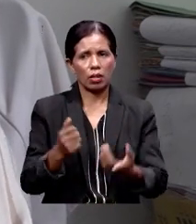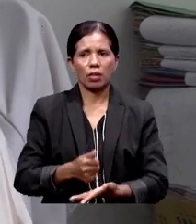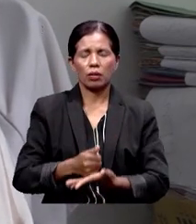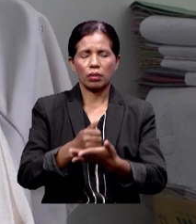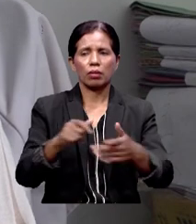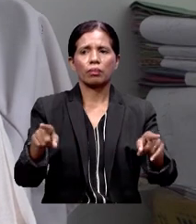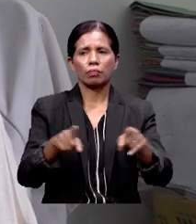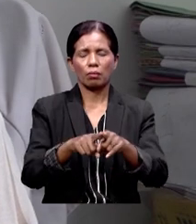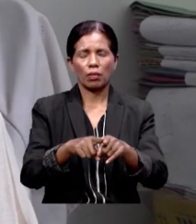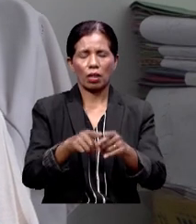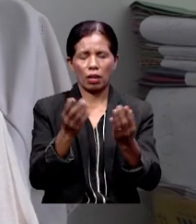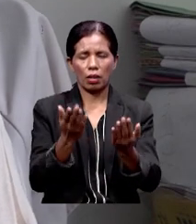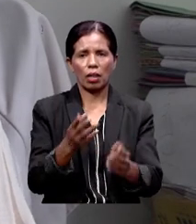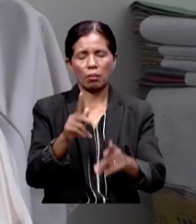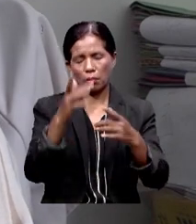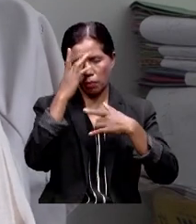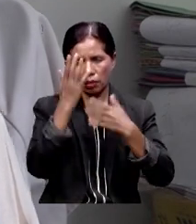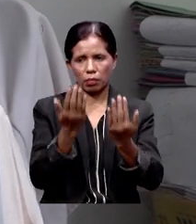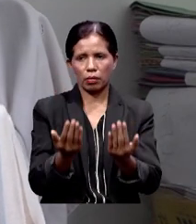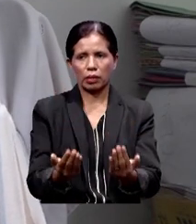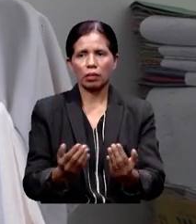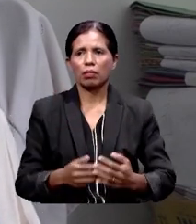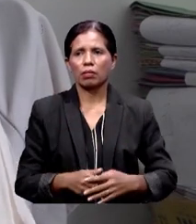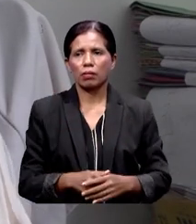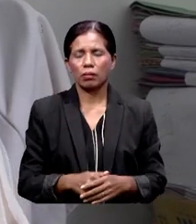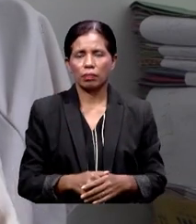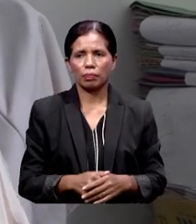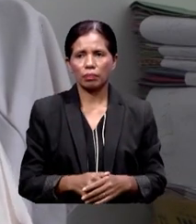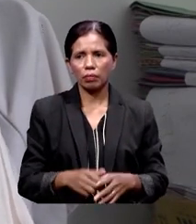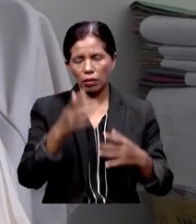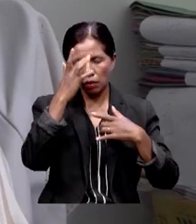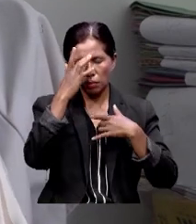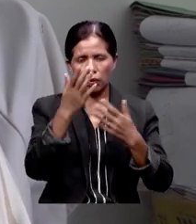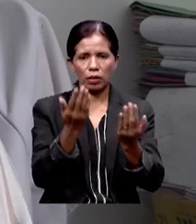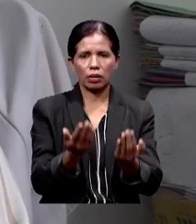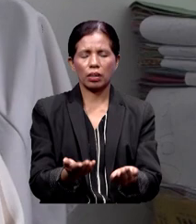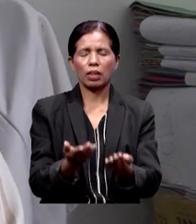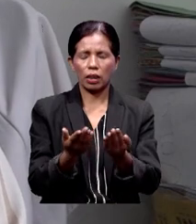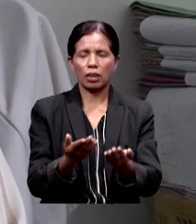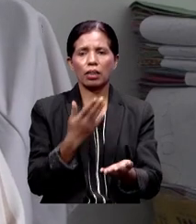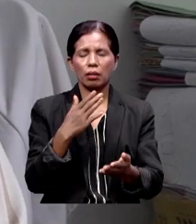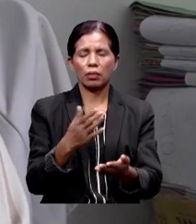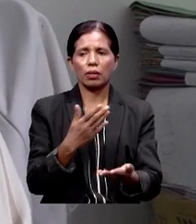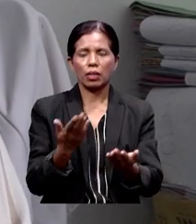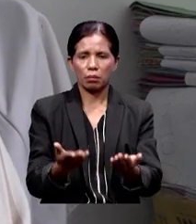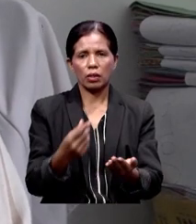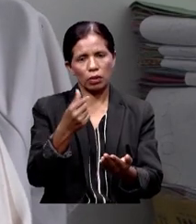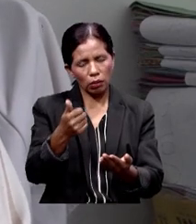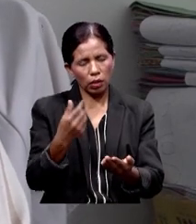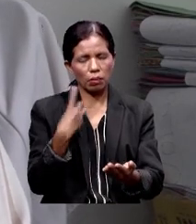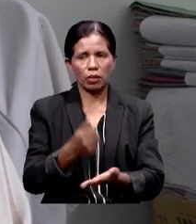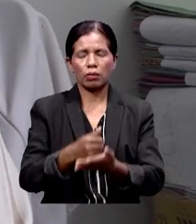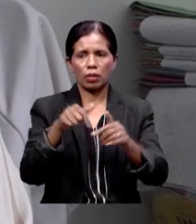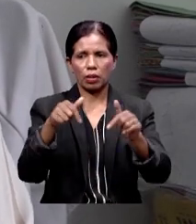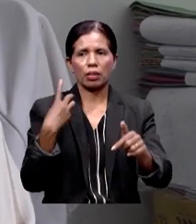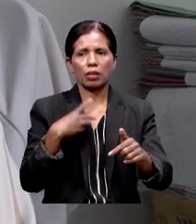lelio baleve paciente mai o condição moras leve o moderado tratamento ane tamba ane ite